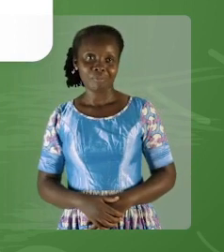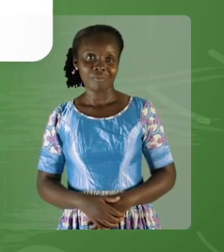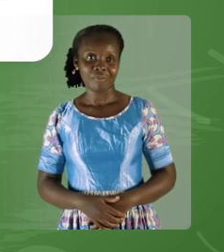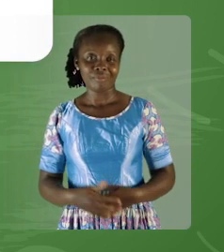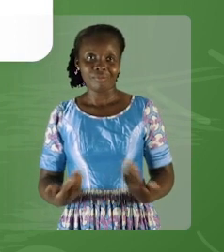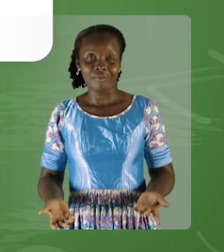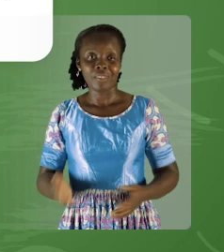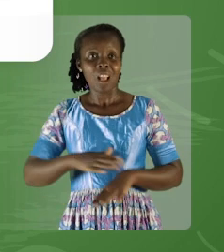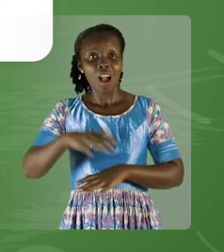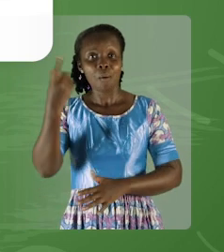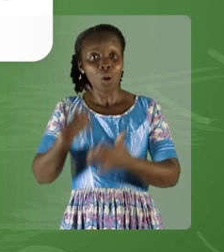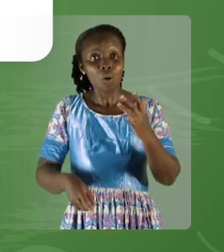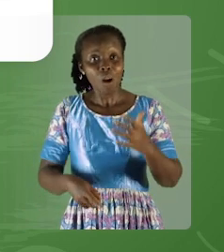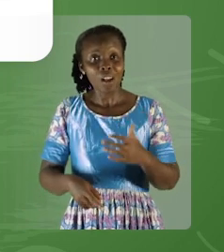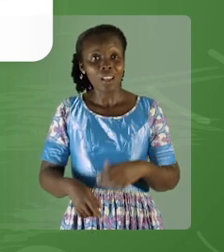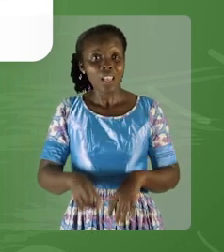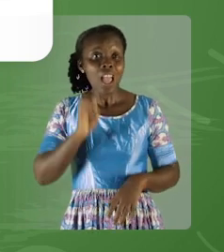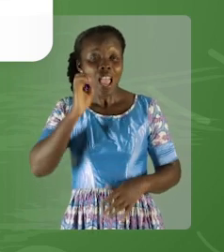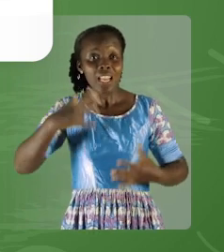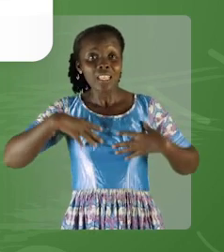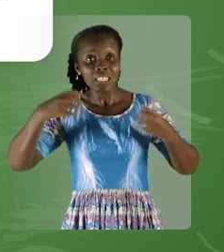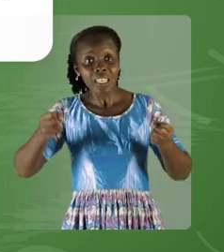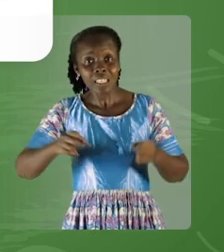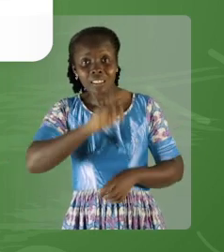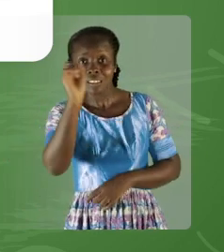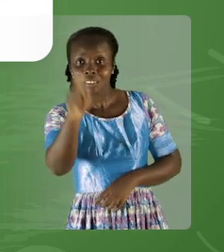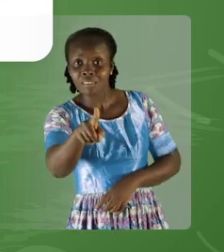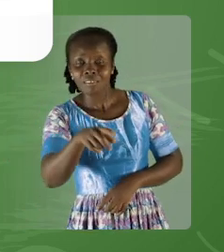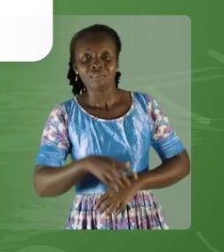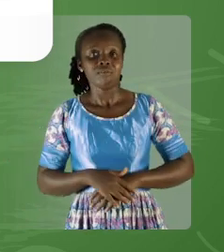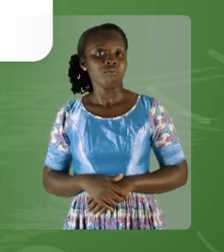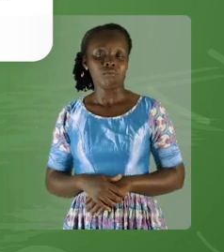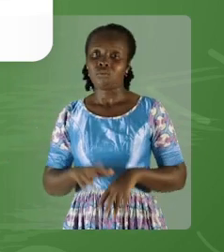Et qu'est-ce qui se passe? Est-ce qu'elle est guérie quand elle prend ces médicaments?